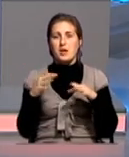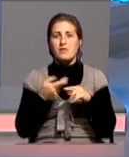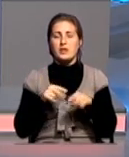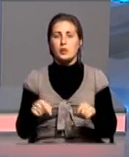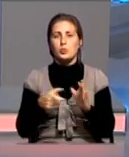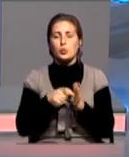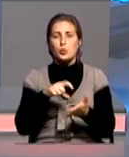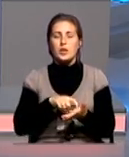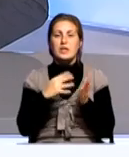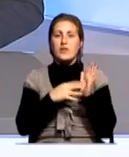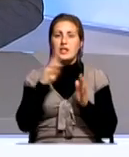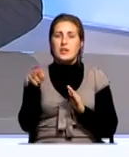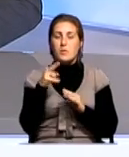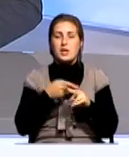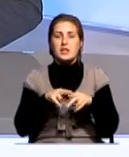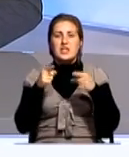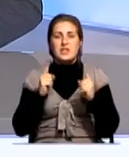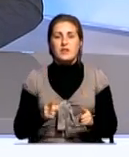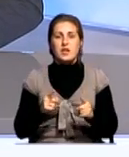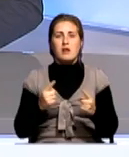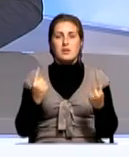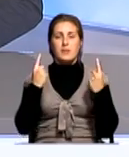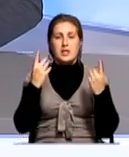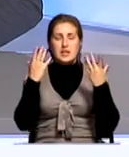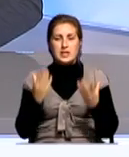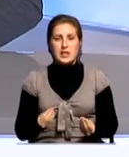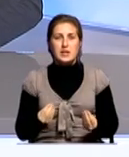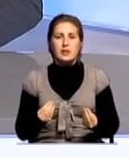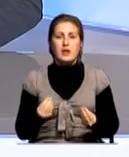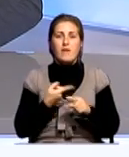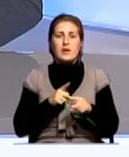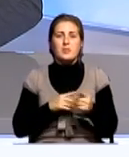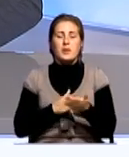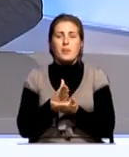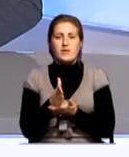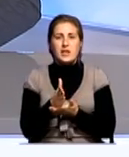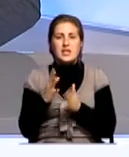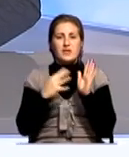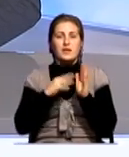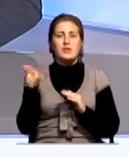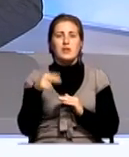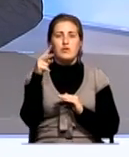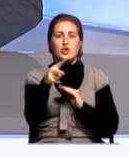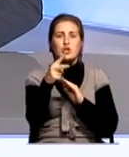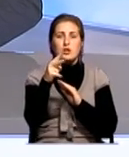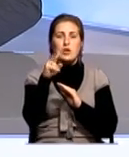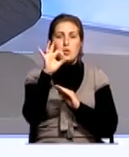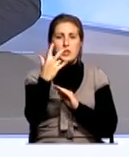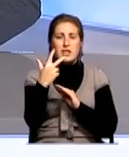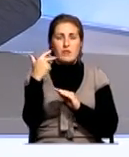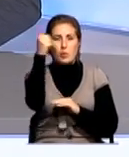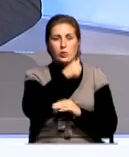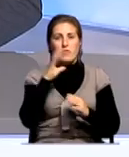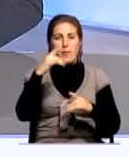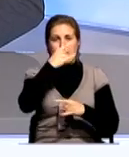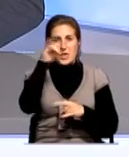студии 9 декабря - это действительно знаменательный день в этом направлении 9 декабря 2003 года в Мексике была